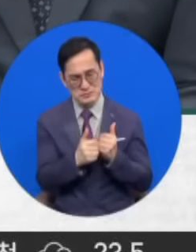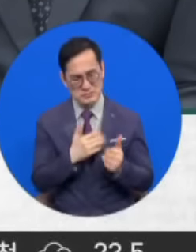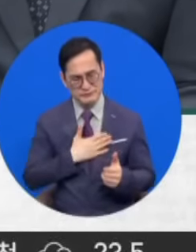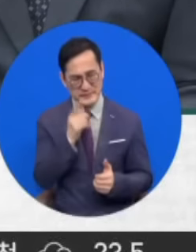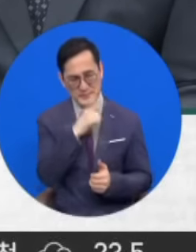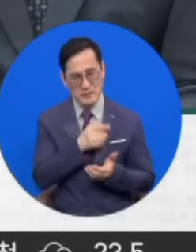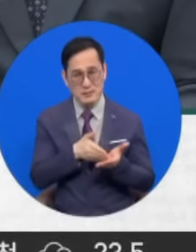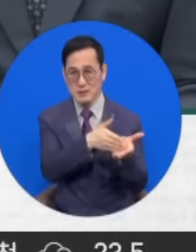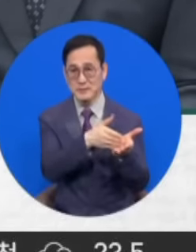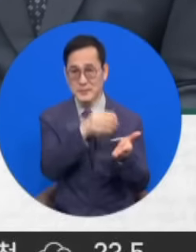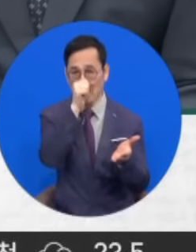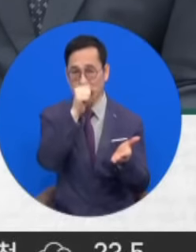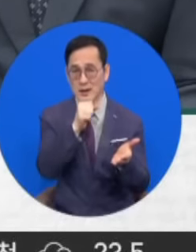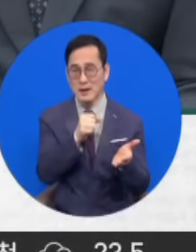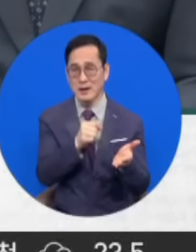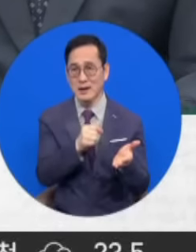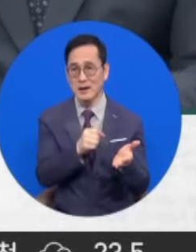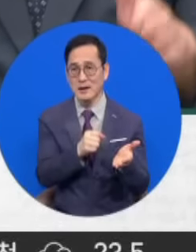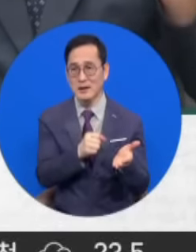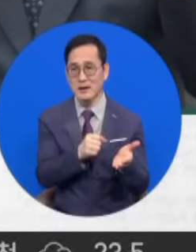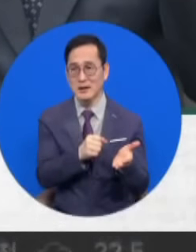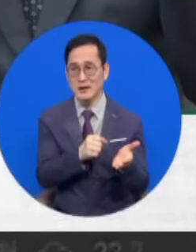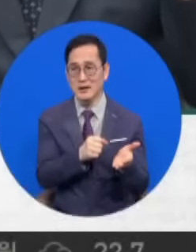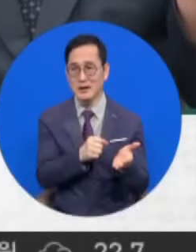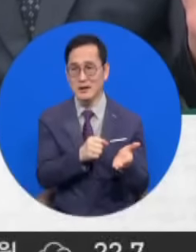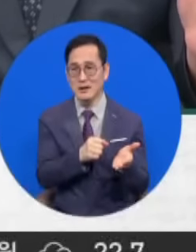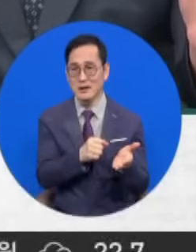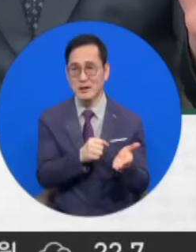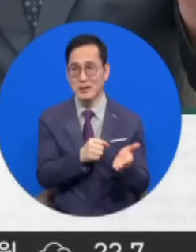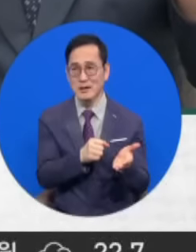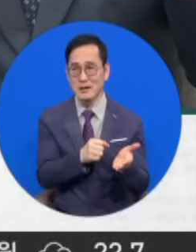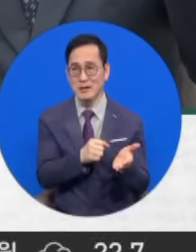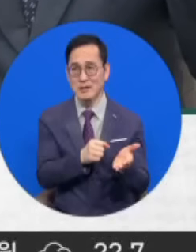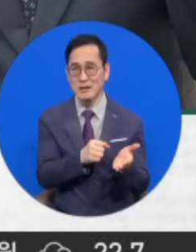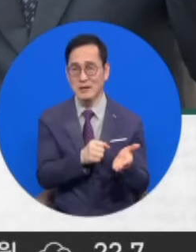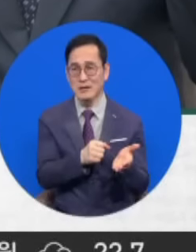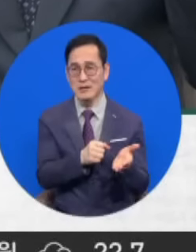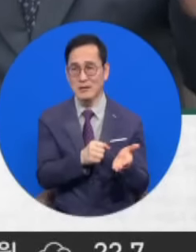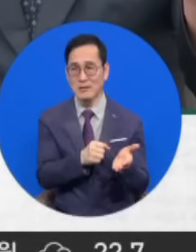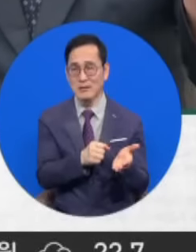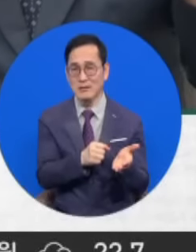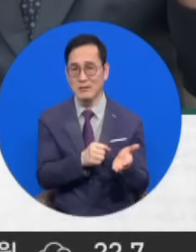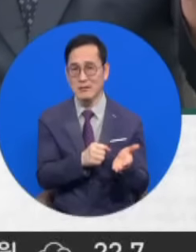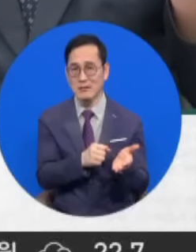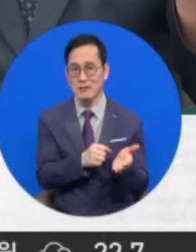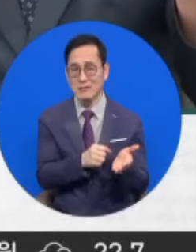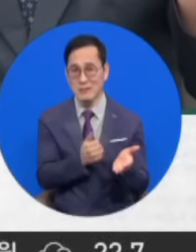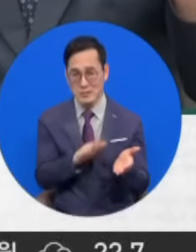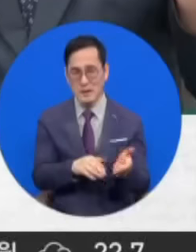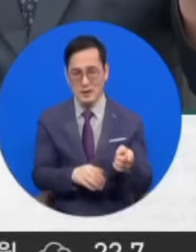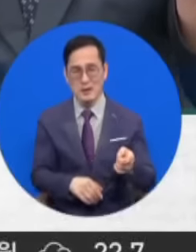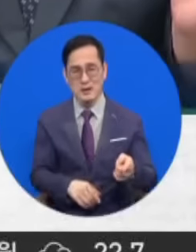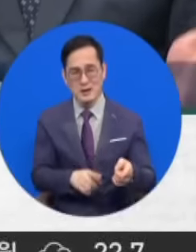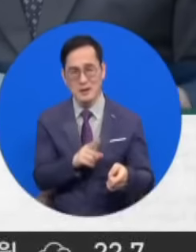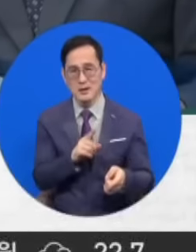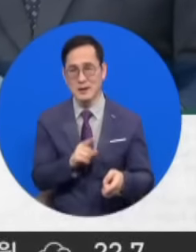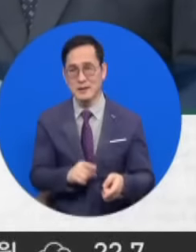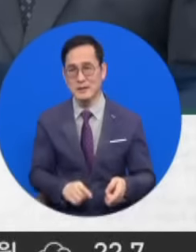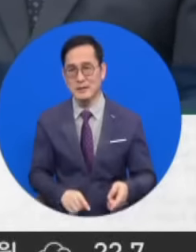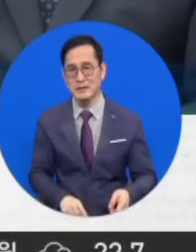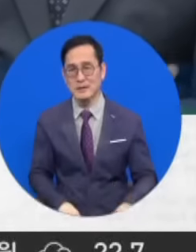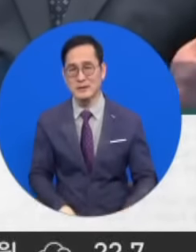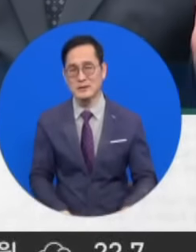발언 요청을 통해서 이걸 바로잡으려고 하는 요구를 예. 위원장이 할 수는 있죠. 그런데 어제 보면 건건이 그 여당이나